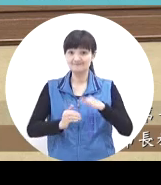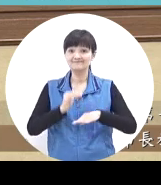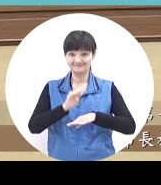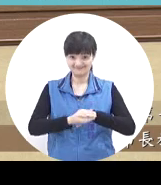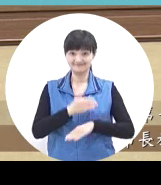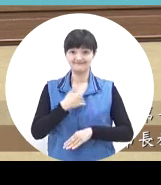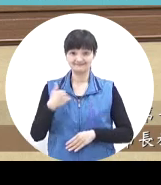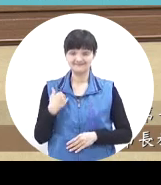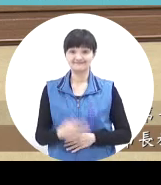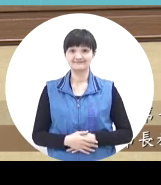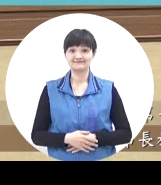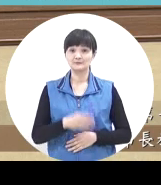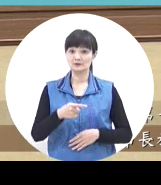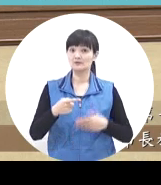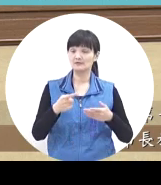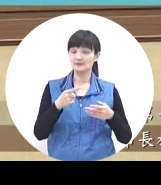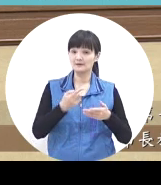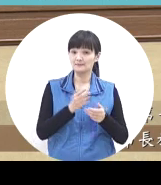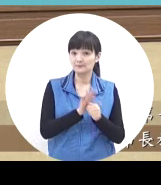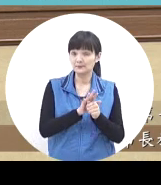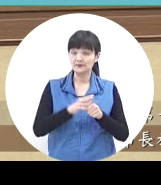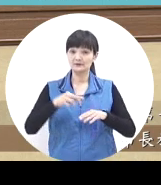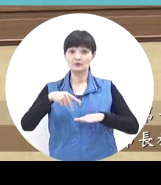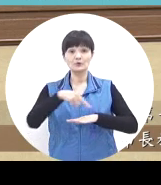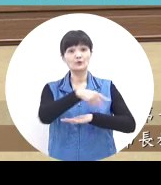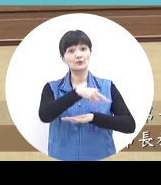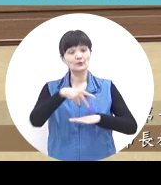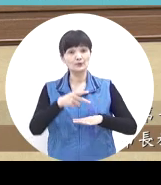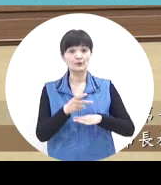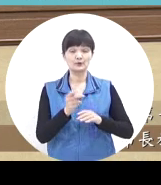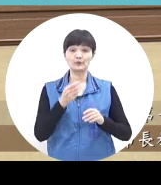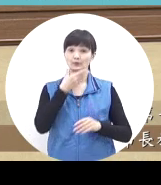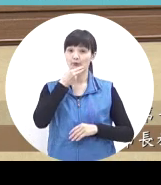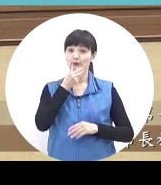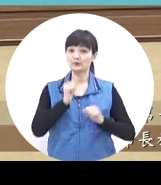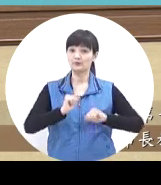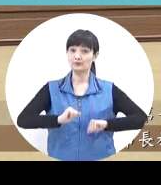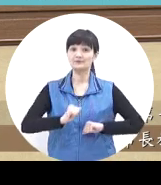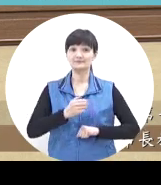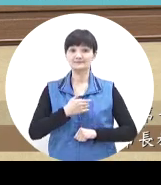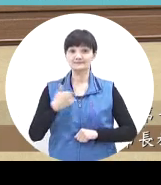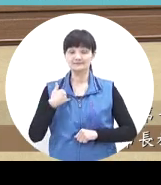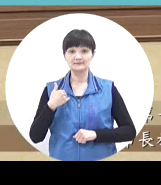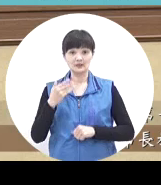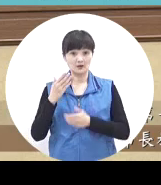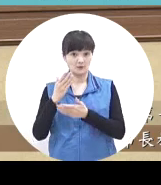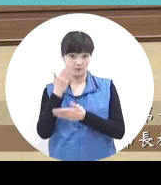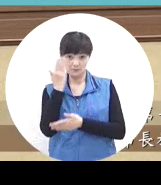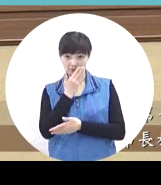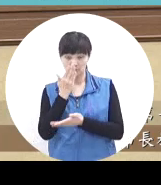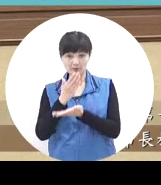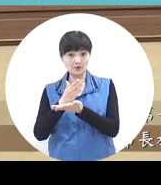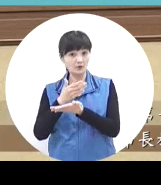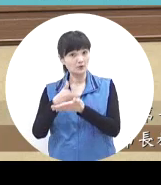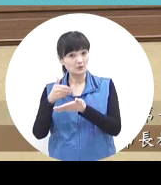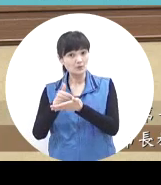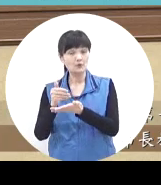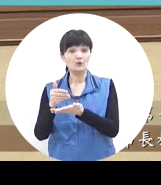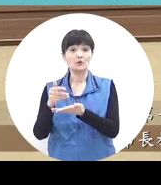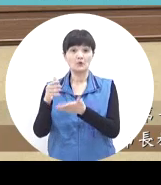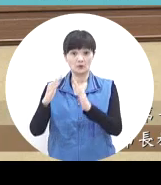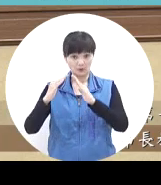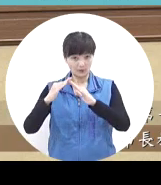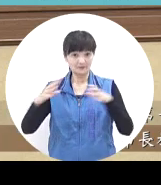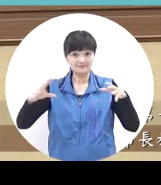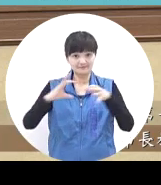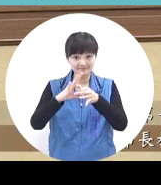路径友善行人空间的串联，跟美术馆能够结合在一起，同步来启动。